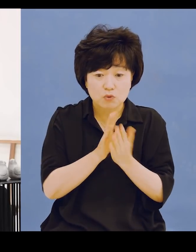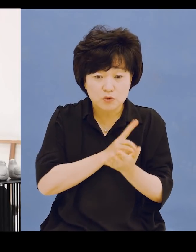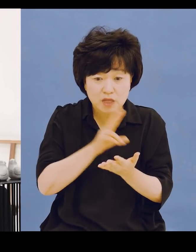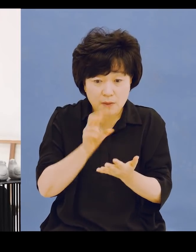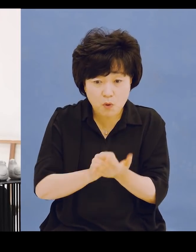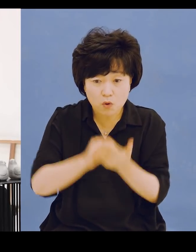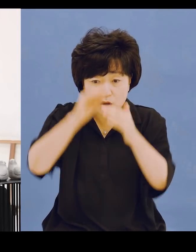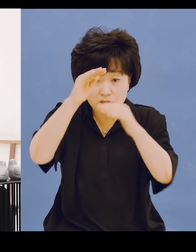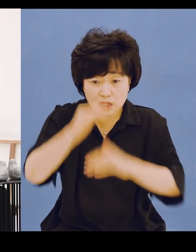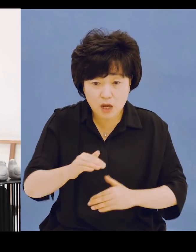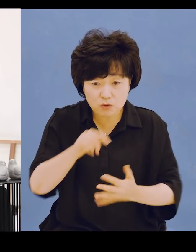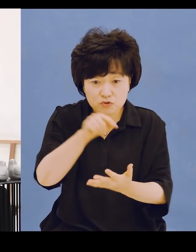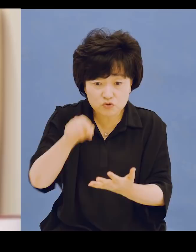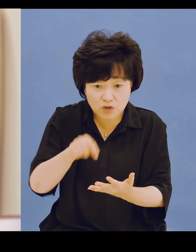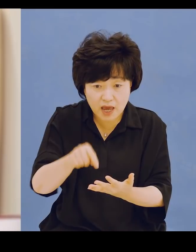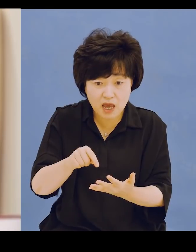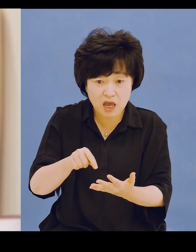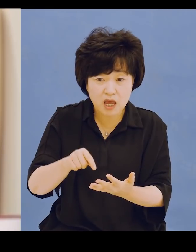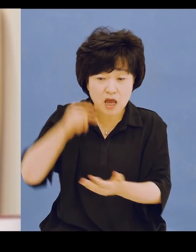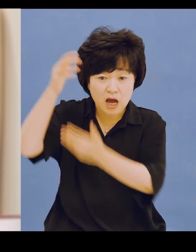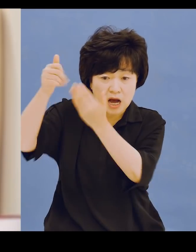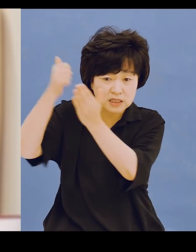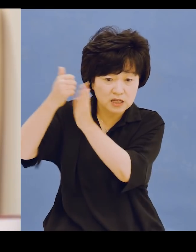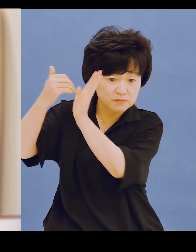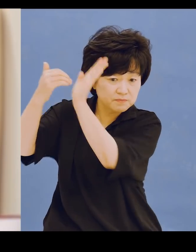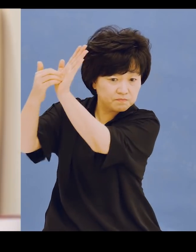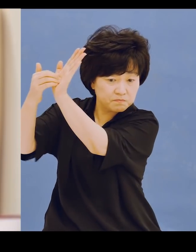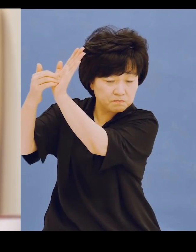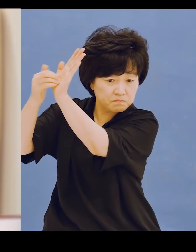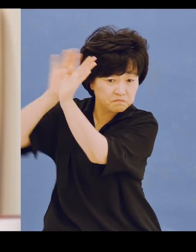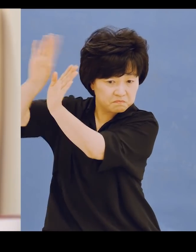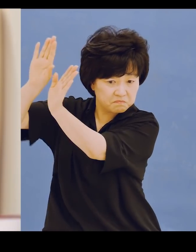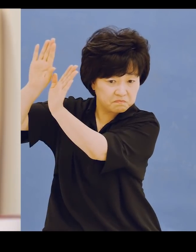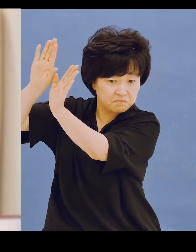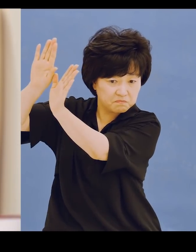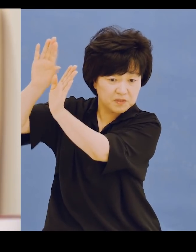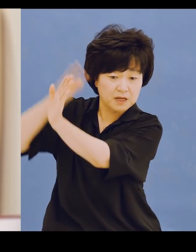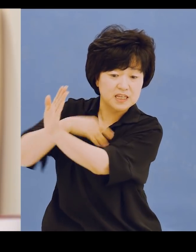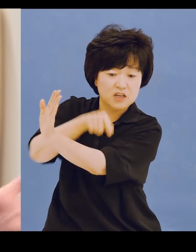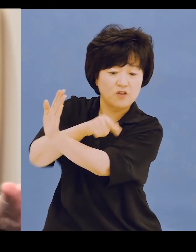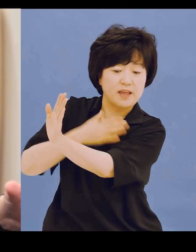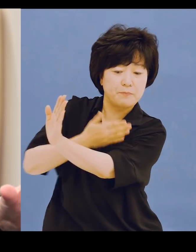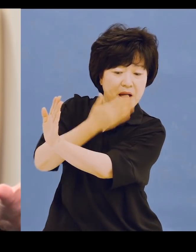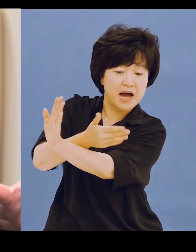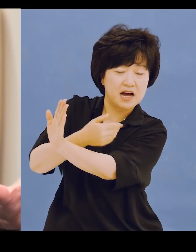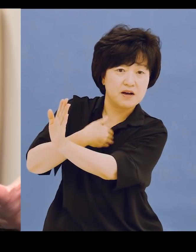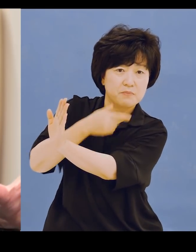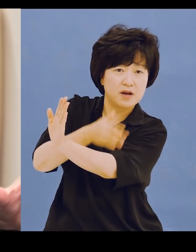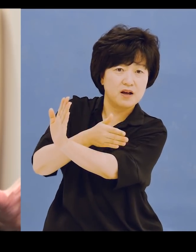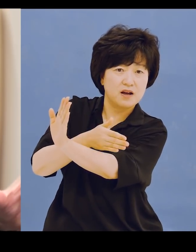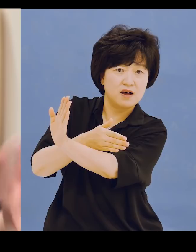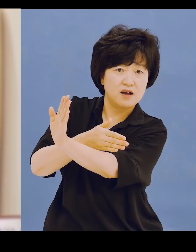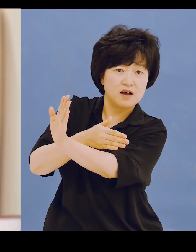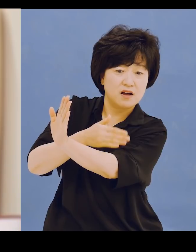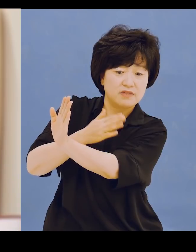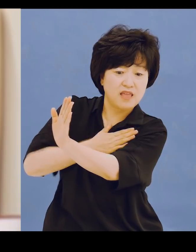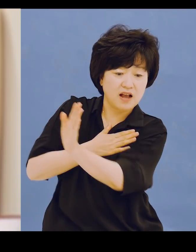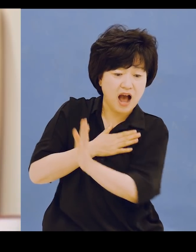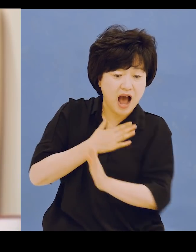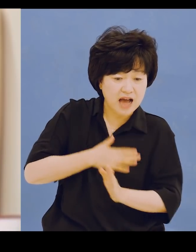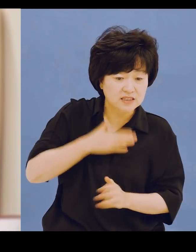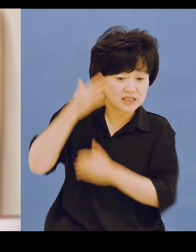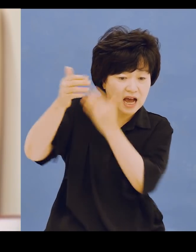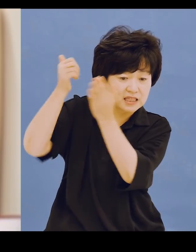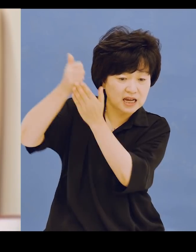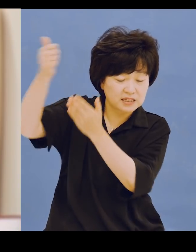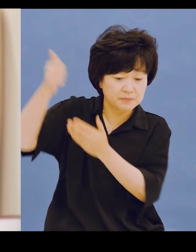되는 기도 제목 속에. 예. 그래서 제가 그때 깨닫게 되는 게 내가 만든 하나님이 성경이 말씀하신 하나님하고 다르다는 걸 알게